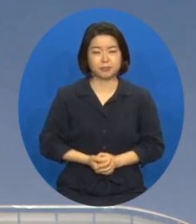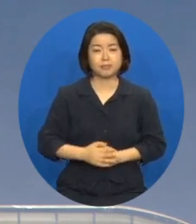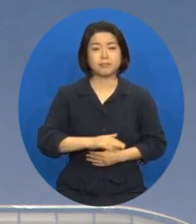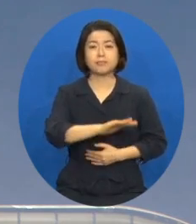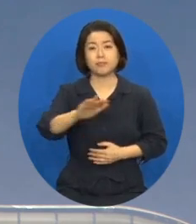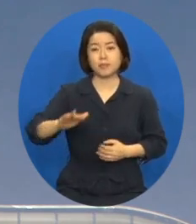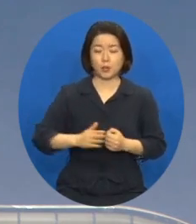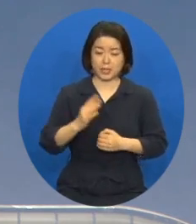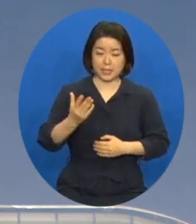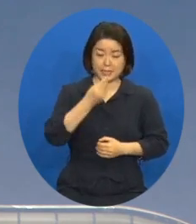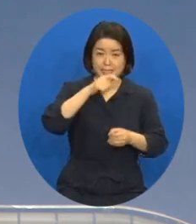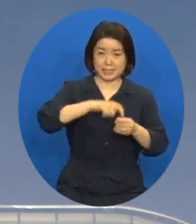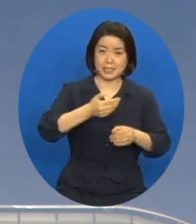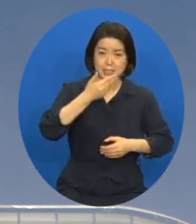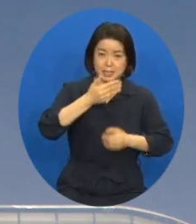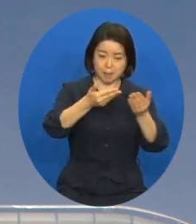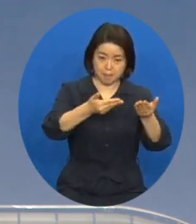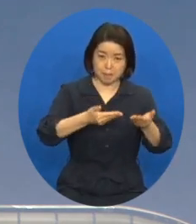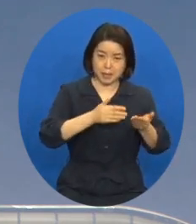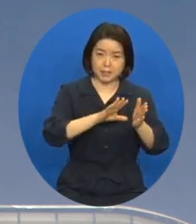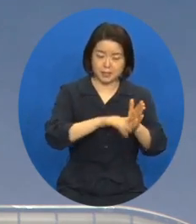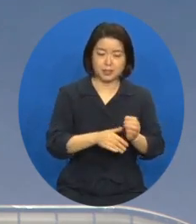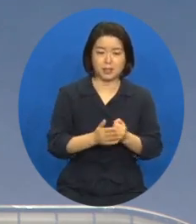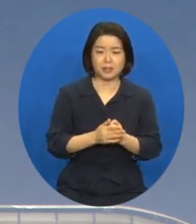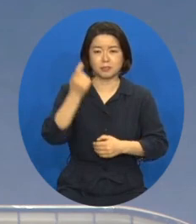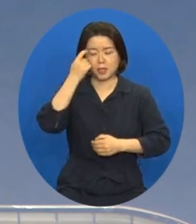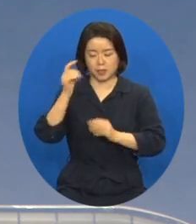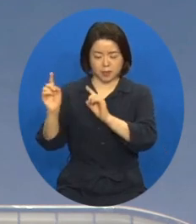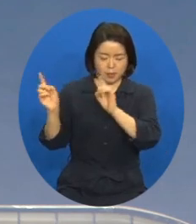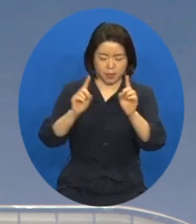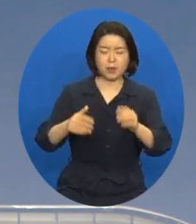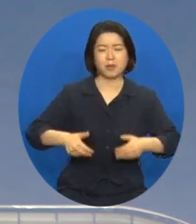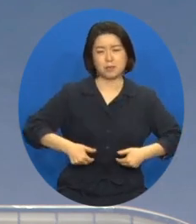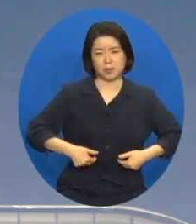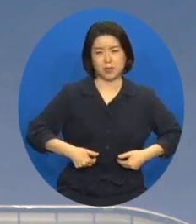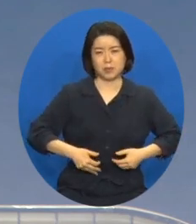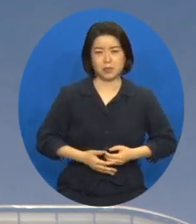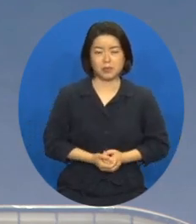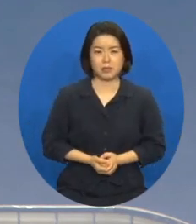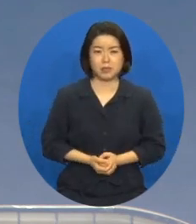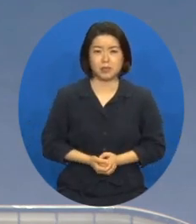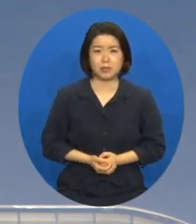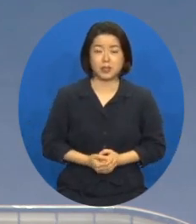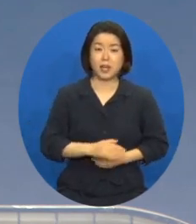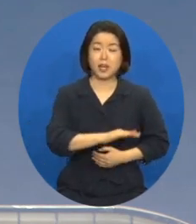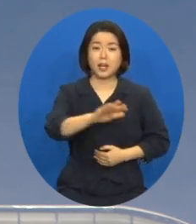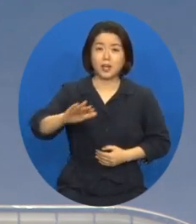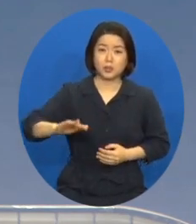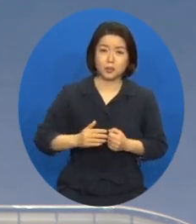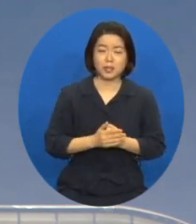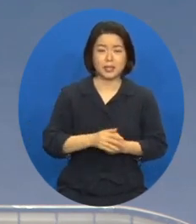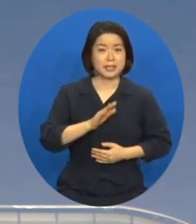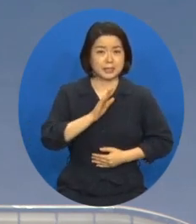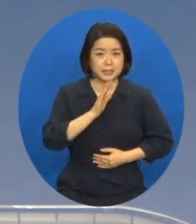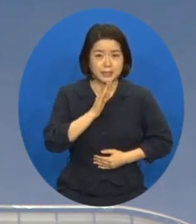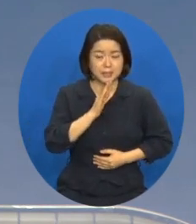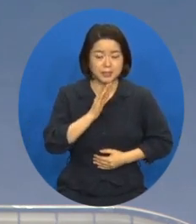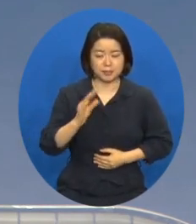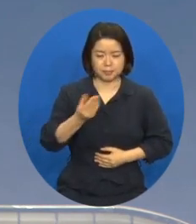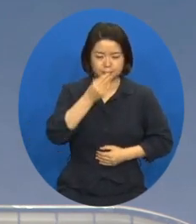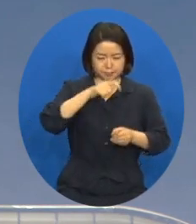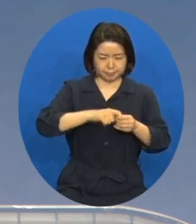우리가 성찬 받을 때 정말 정신 똑바로 차려야 합니다. 우리가 진짜